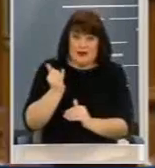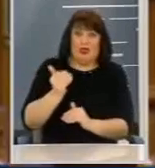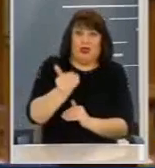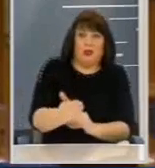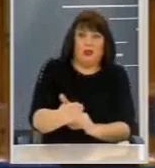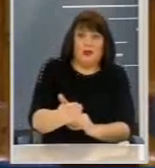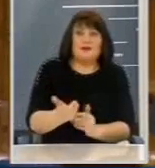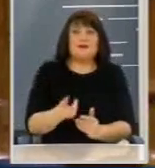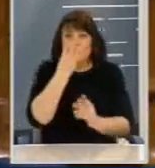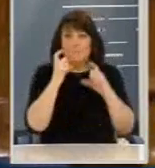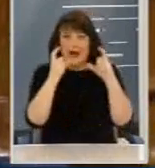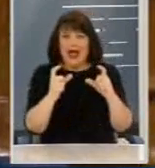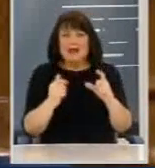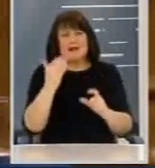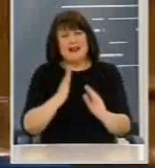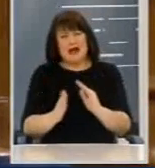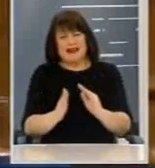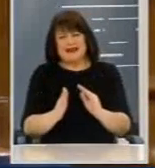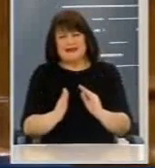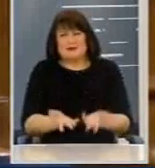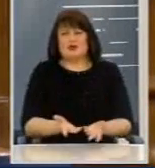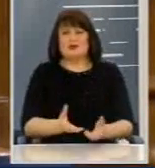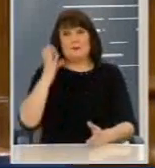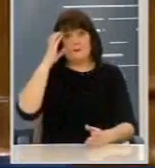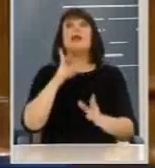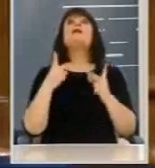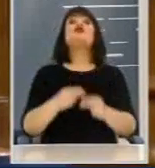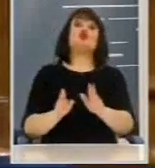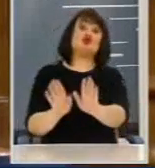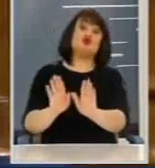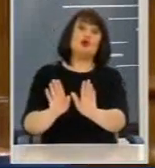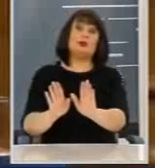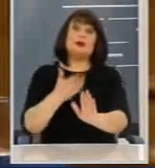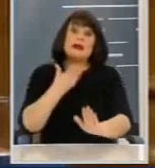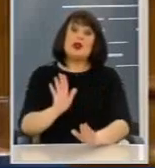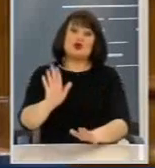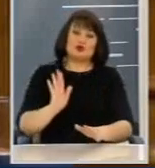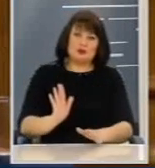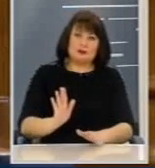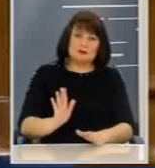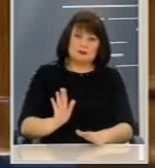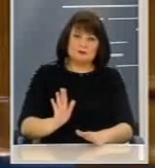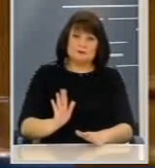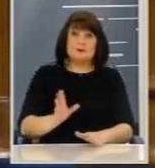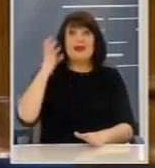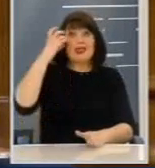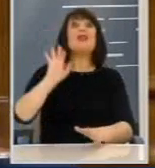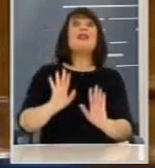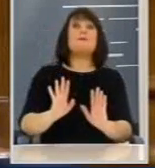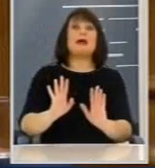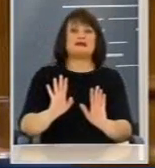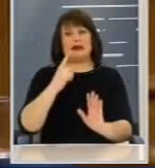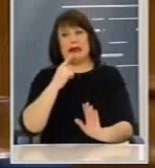κυρίως κάνετε πως δεν θυμάστε, σταματήστε, αφήστε με να ολοκληρώσω. Κάνετε πως δεν